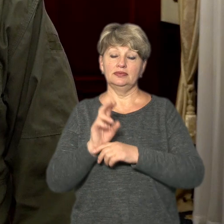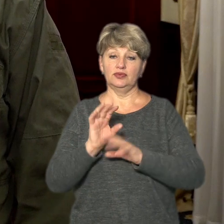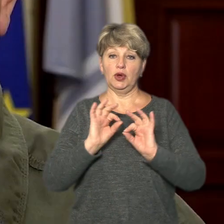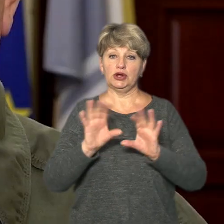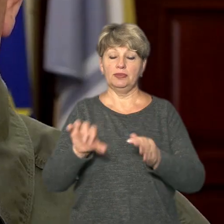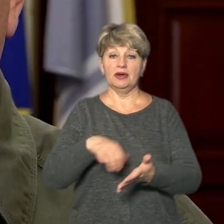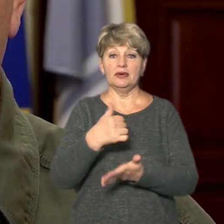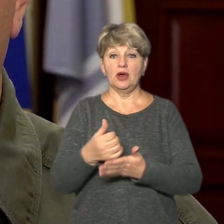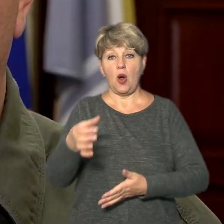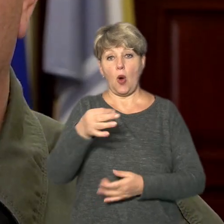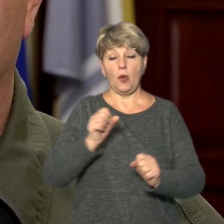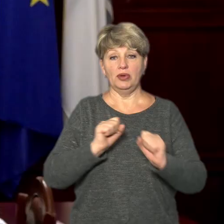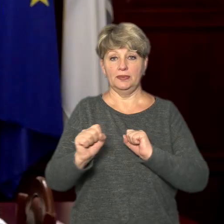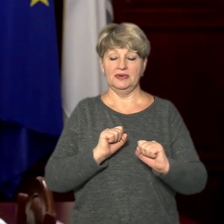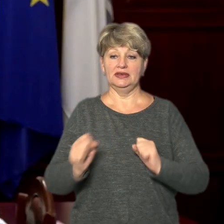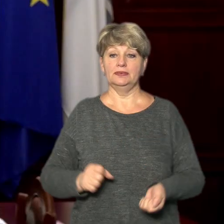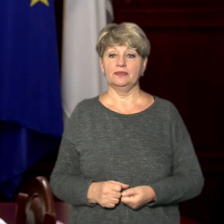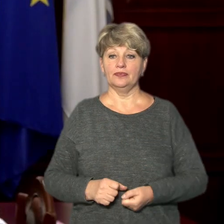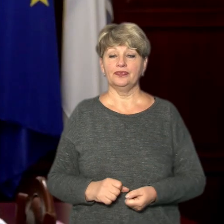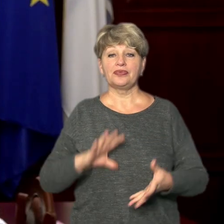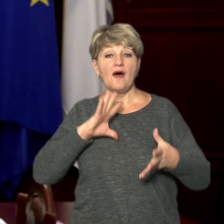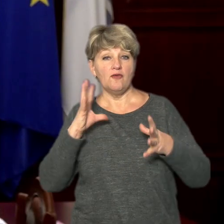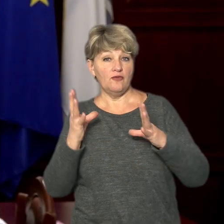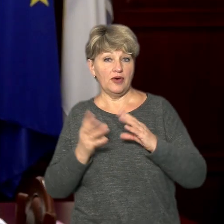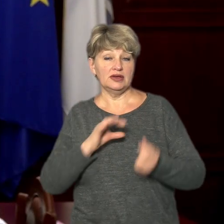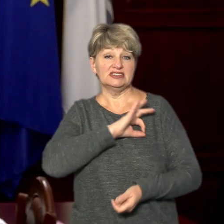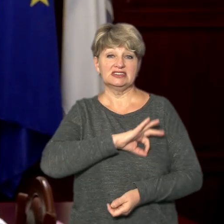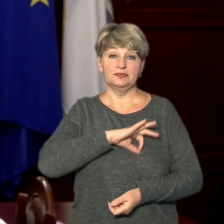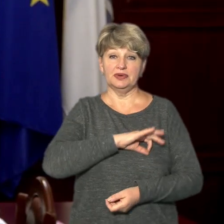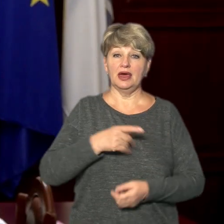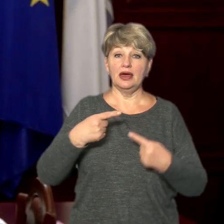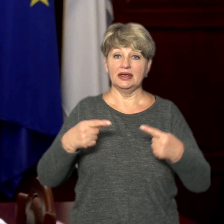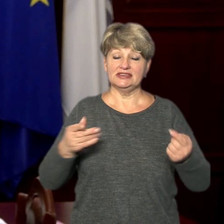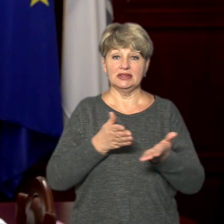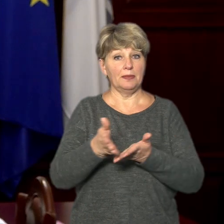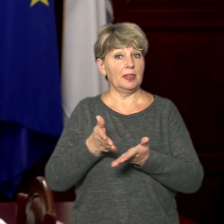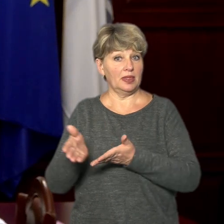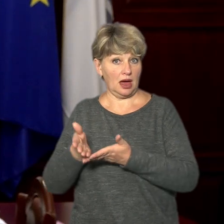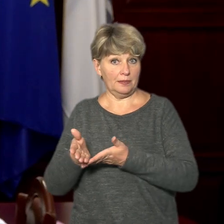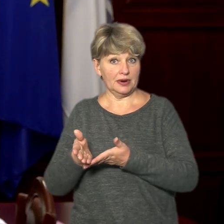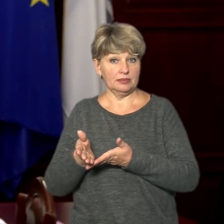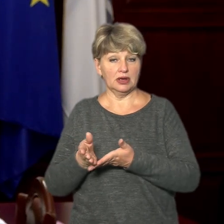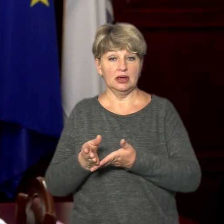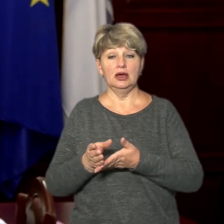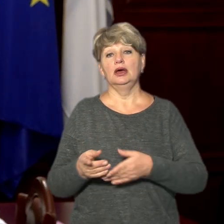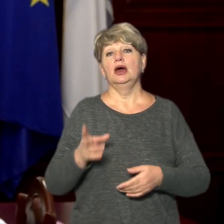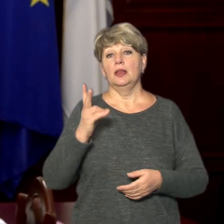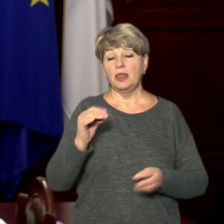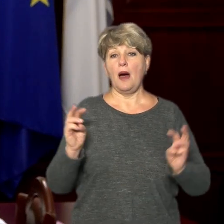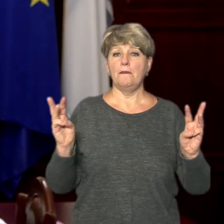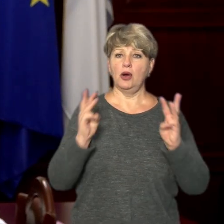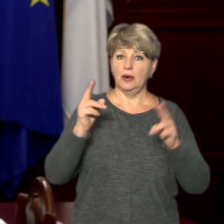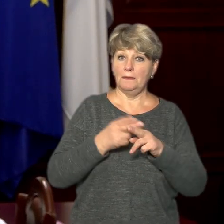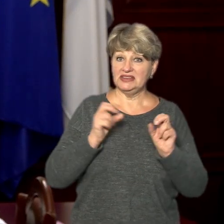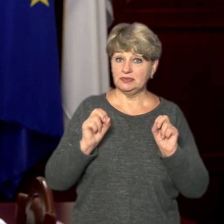адміністрації Ігор табурець за висновками фахівців зарізами напрямками в тому числі на предмет пожежної